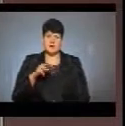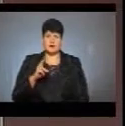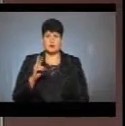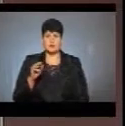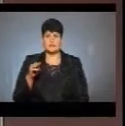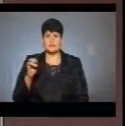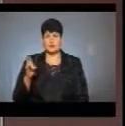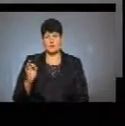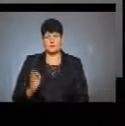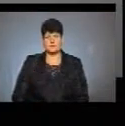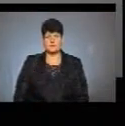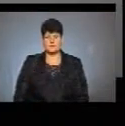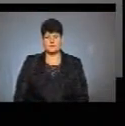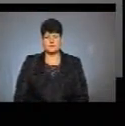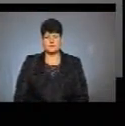Котенко.